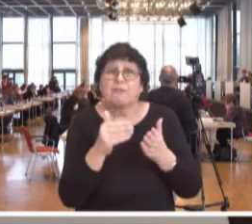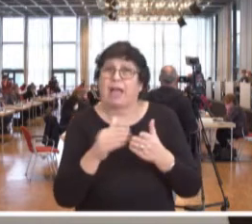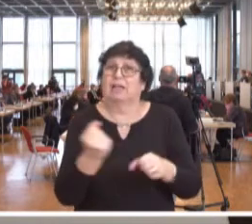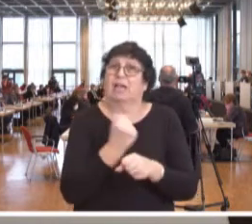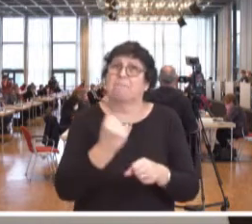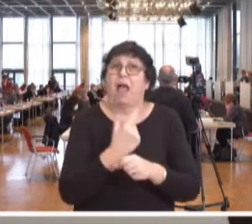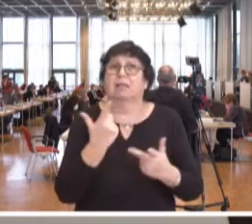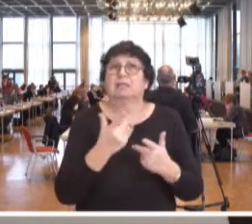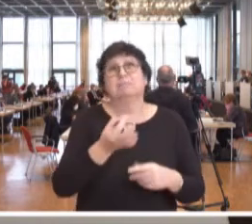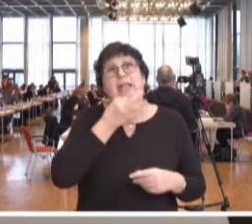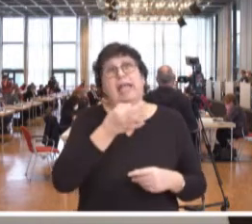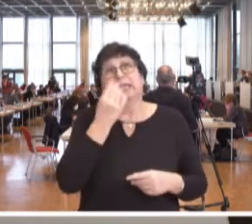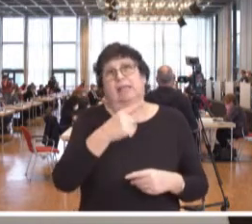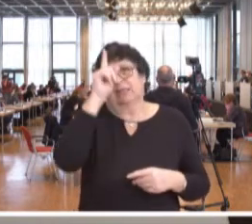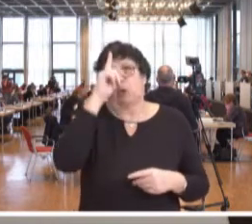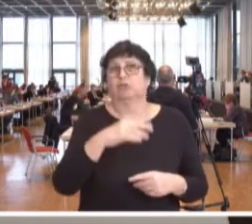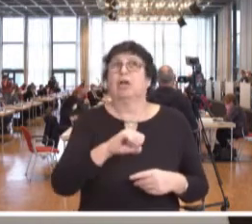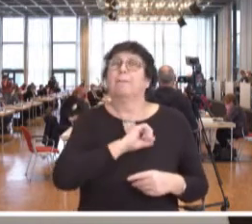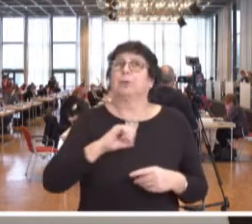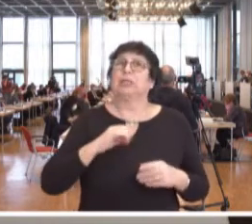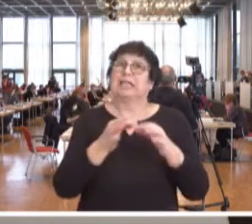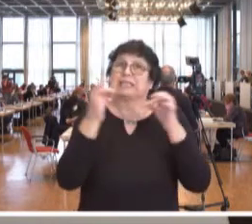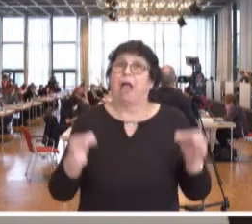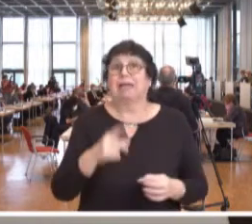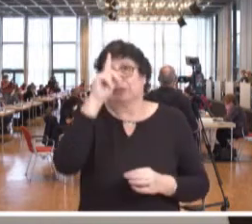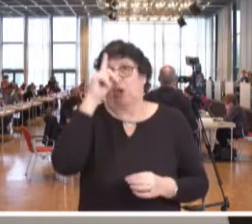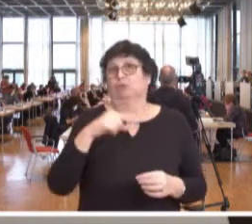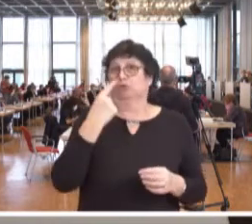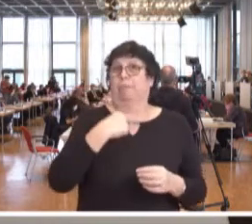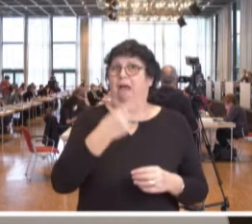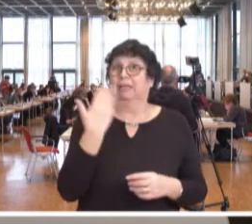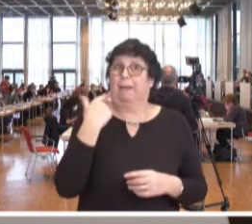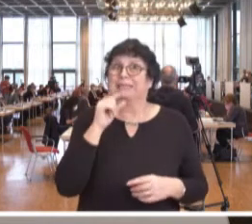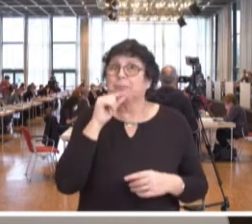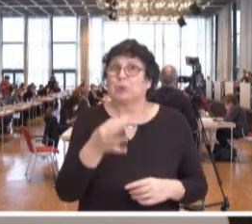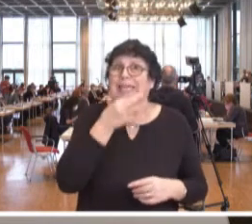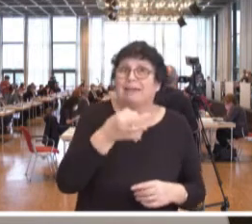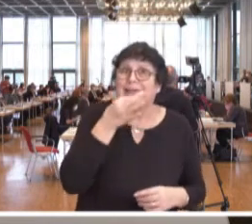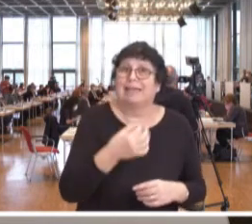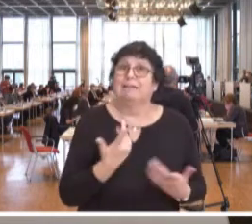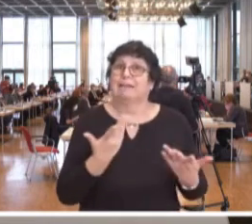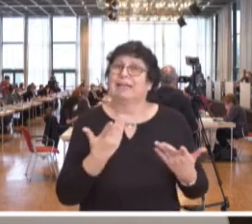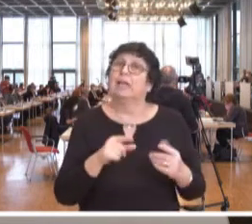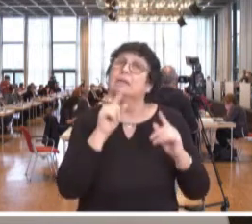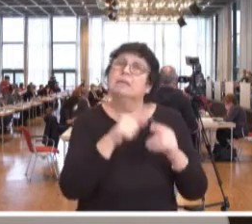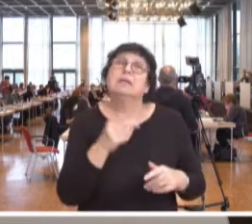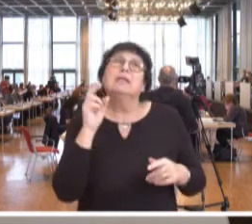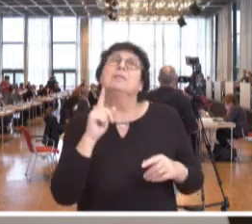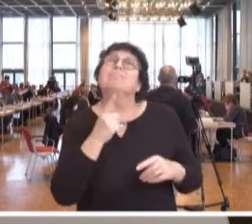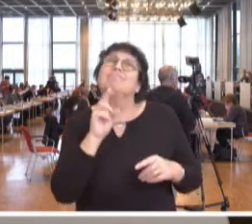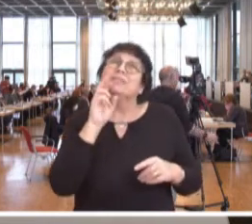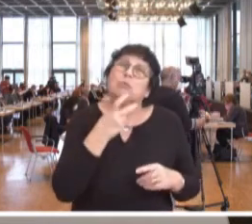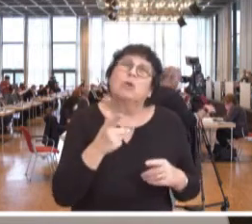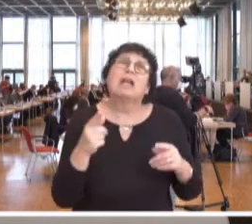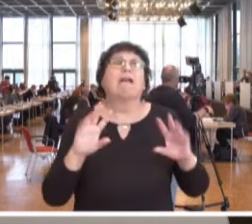an die berühmte Rede im Deutschen Bundestag in deutscher Sprache, die jeder abrufen kann. Sie suchen das gemeinsame europäische Haus. Wir sollten